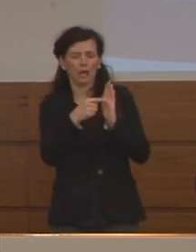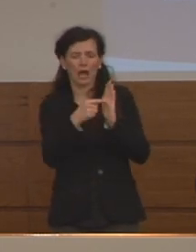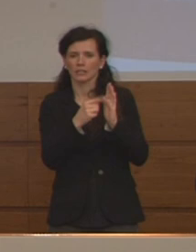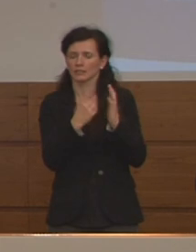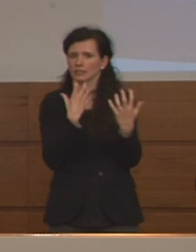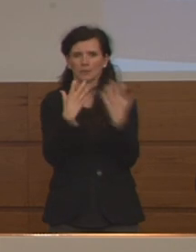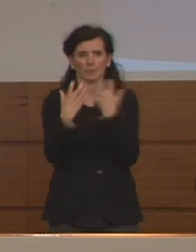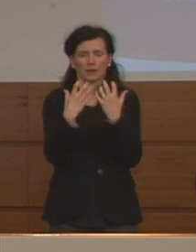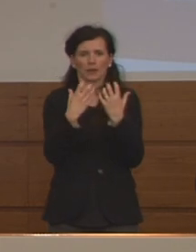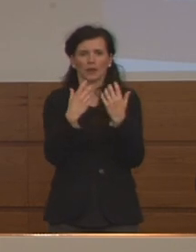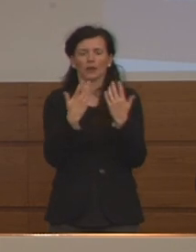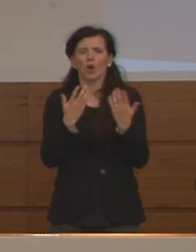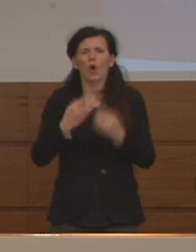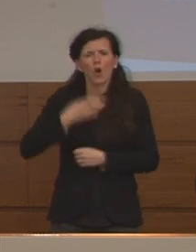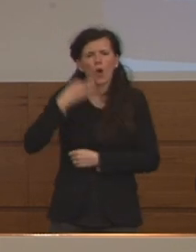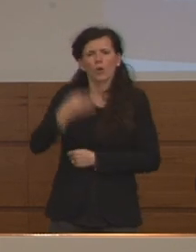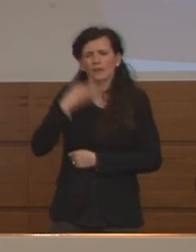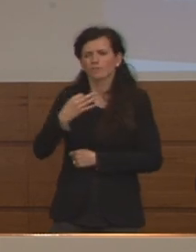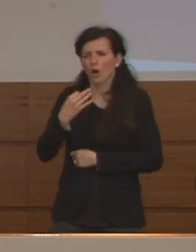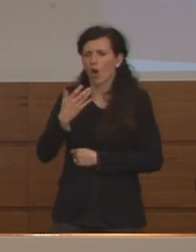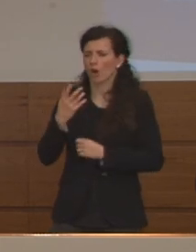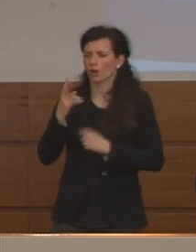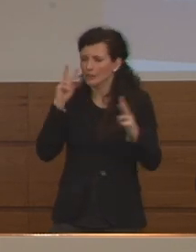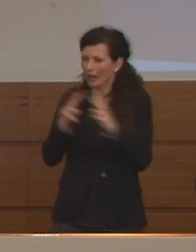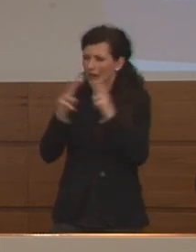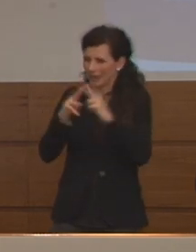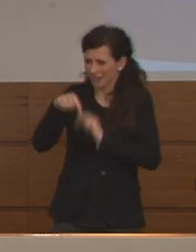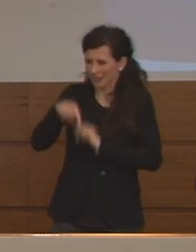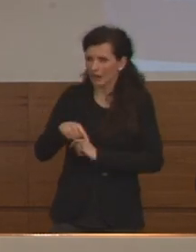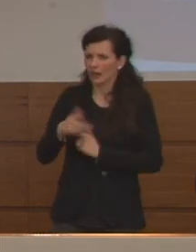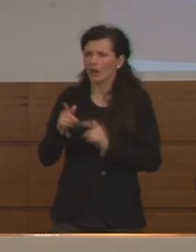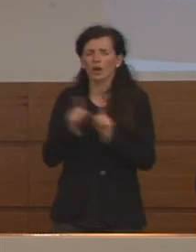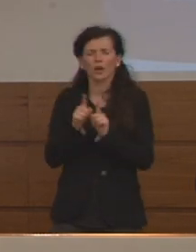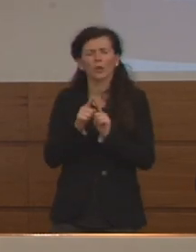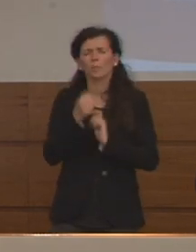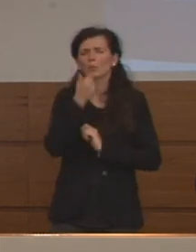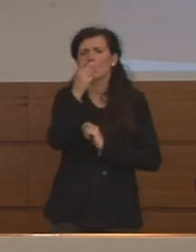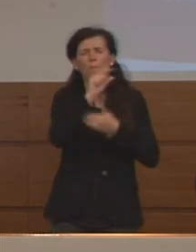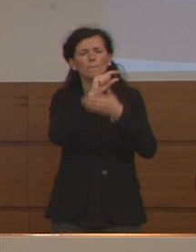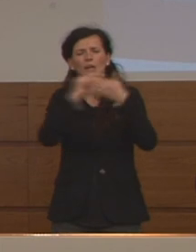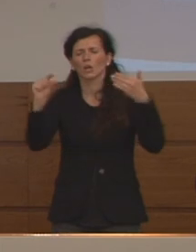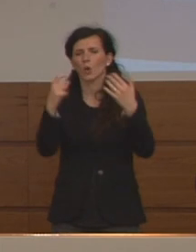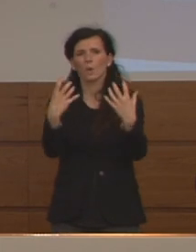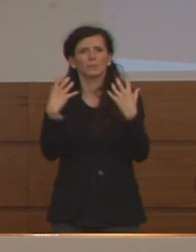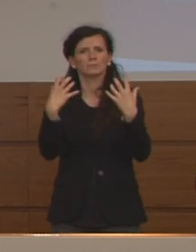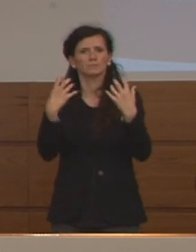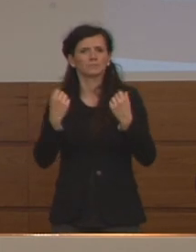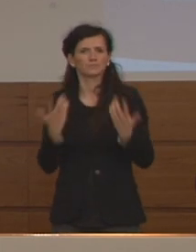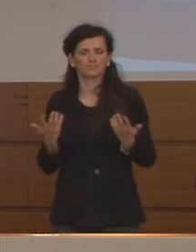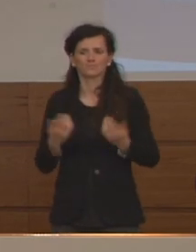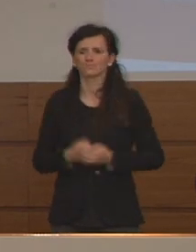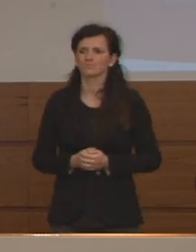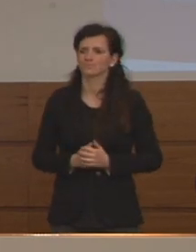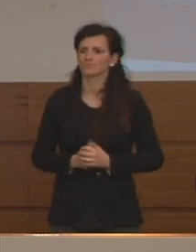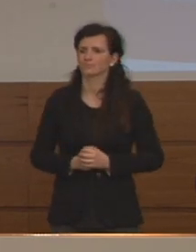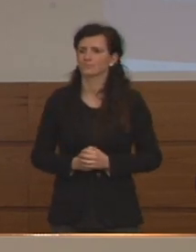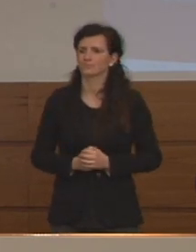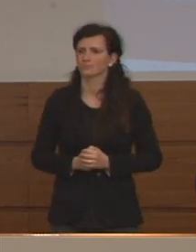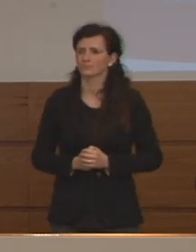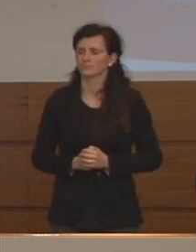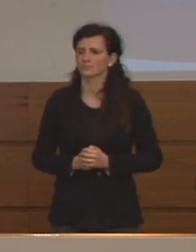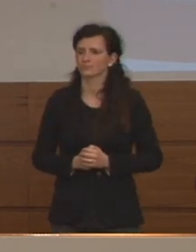ogni volta e sempre diciamo in maniera costante quasi in queste ultime settimane io posso dire che abbiamo alcune